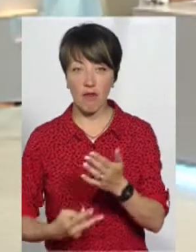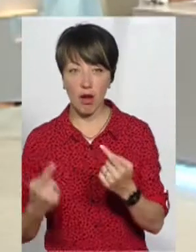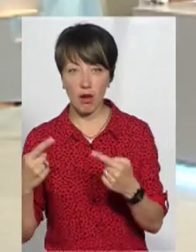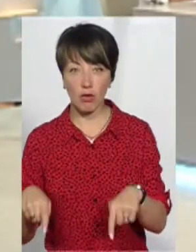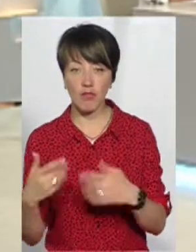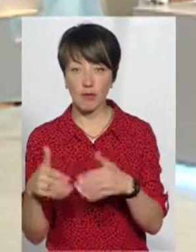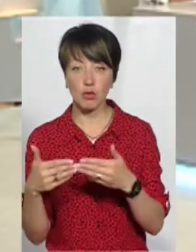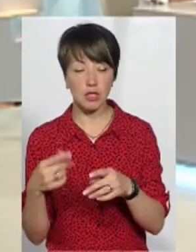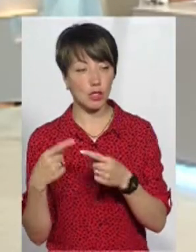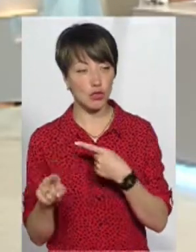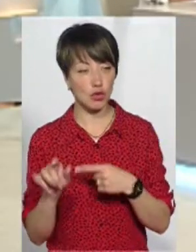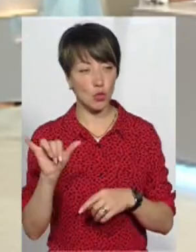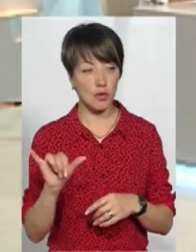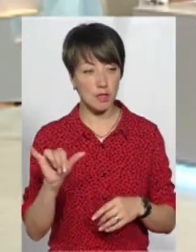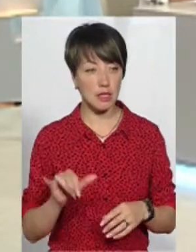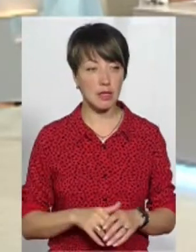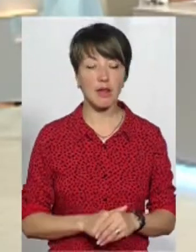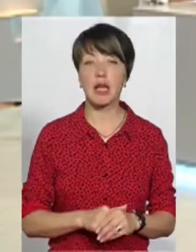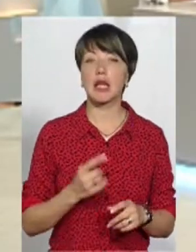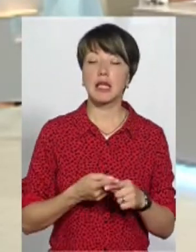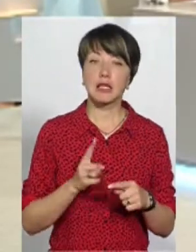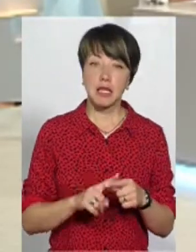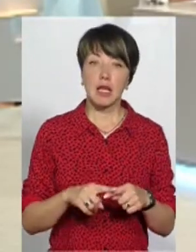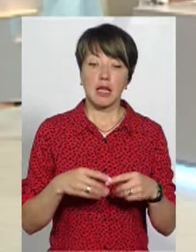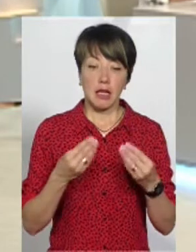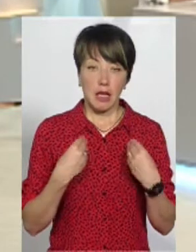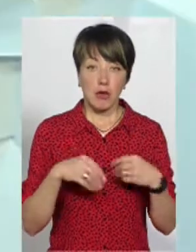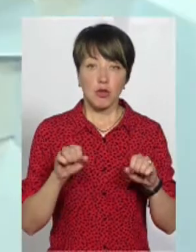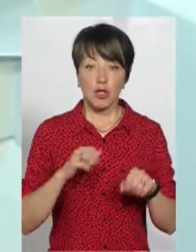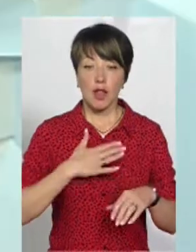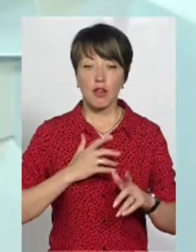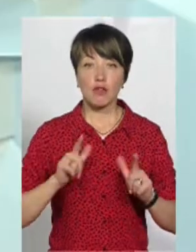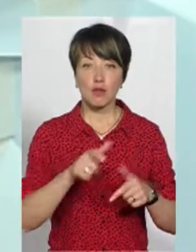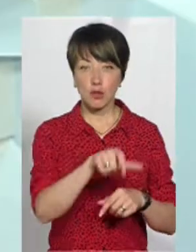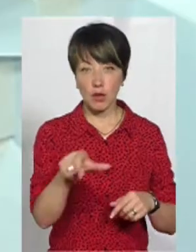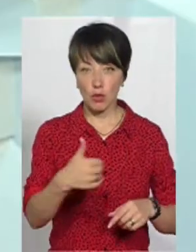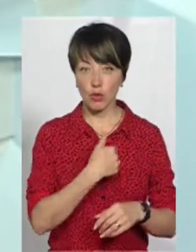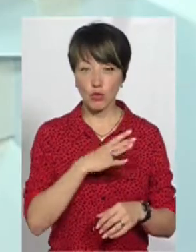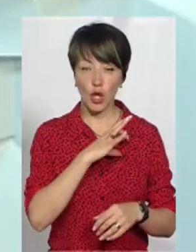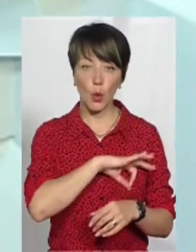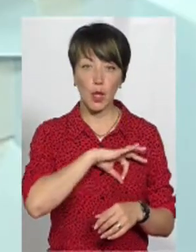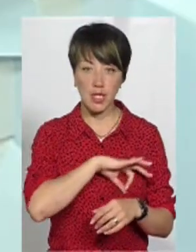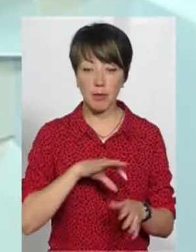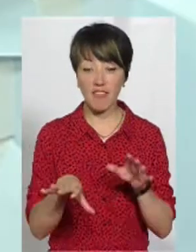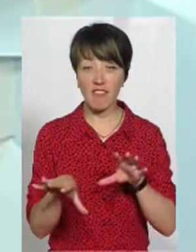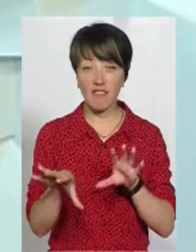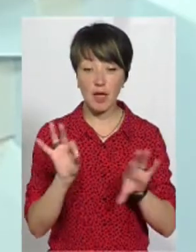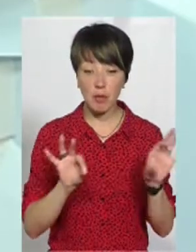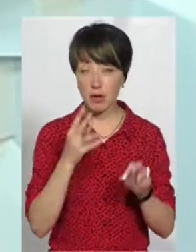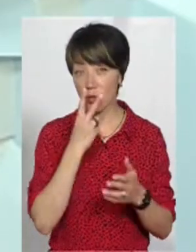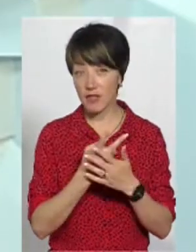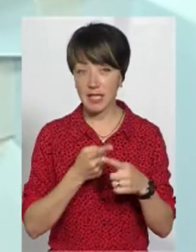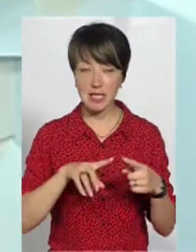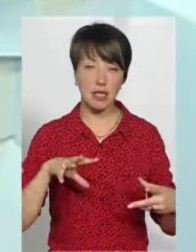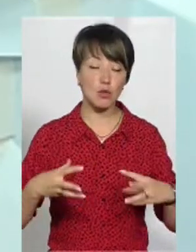іспит випускники інших університетів. Це, по-перше, дає можливість нашим абітурієнтам, які хочуть бути правниками, вибрати і подивитися